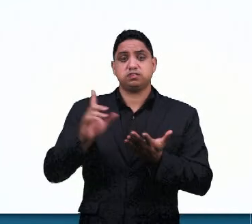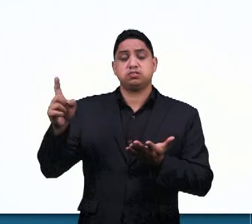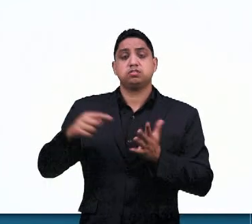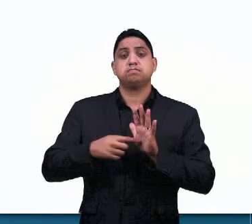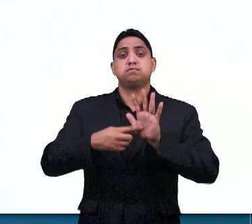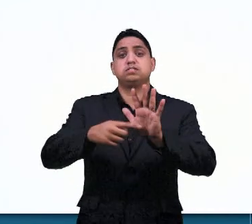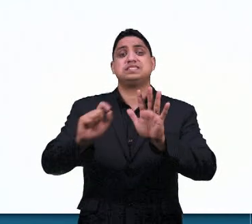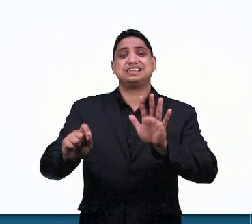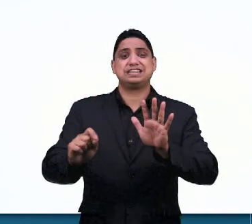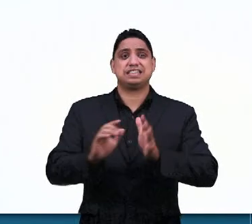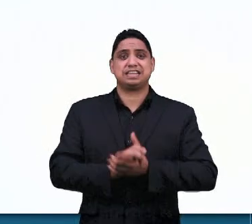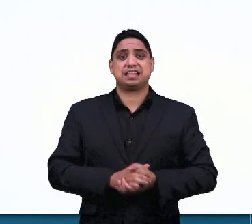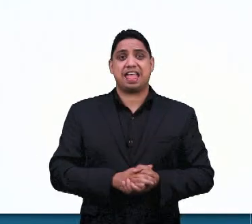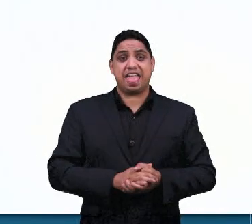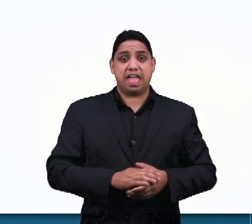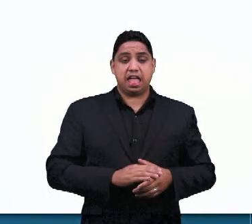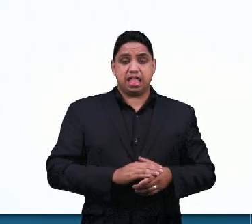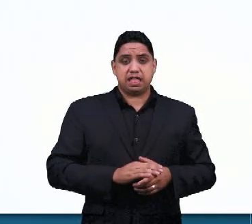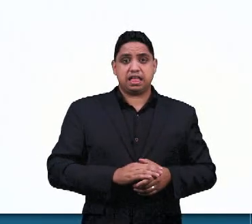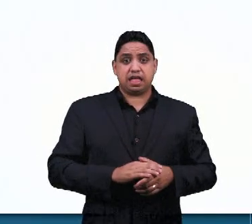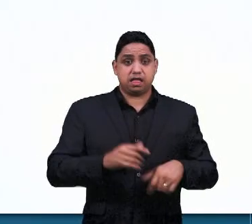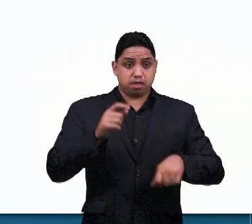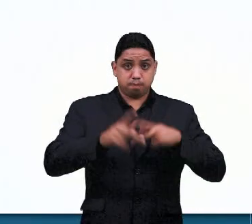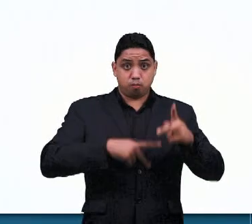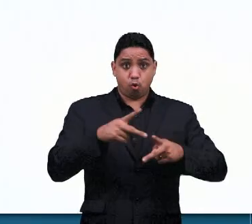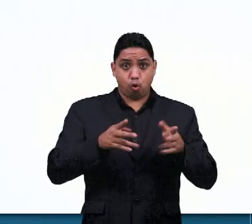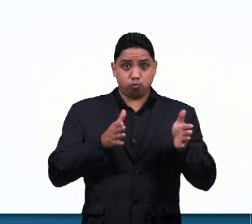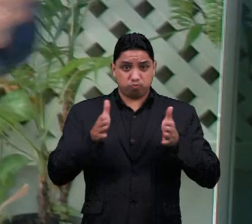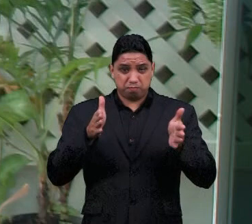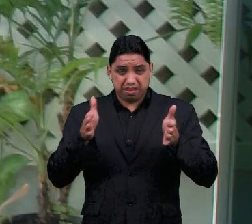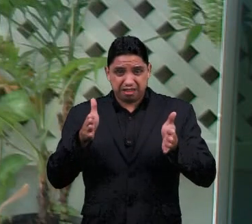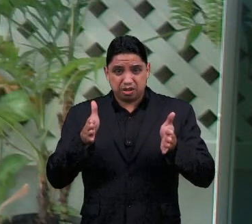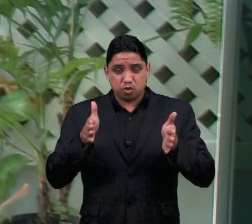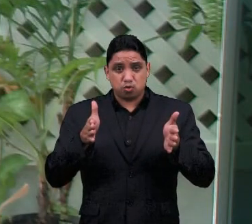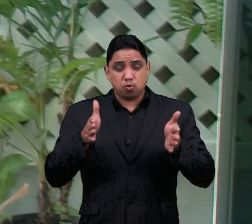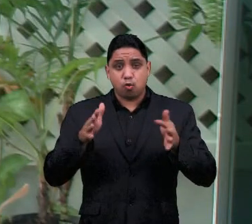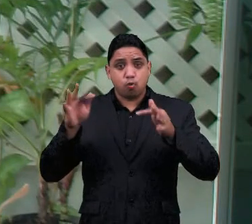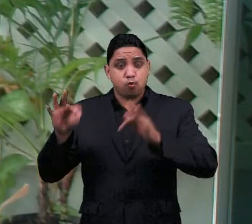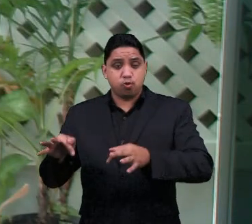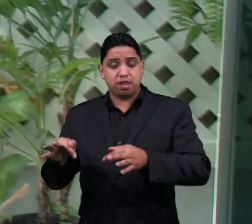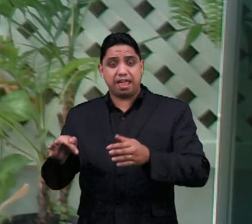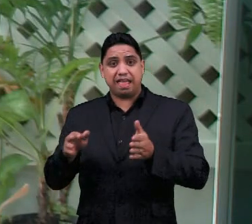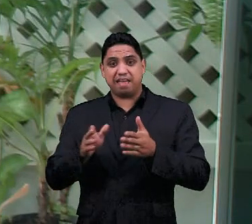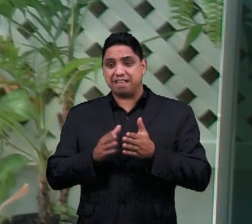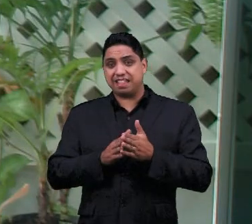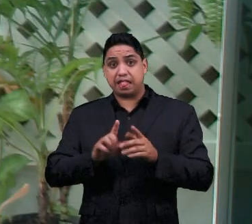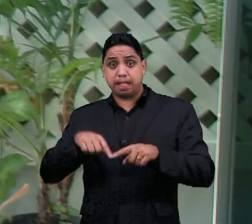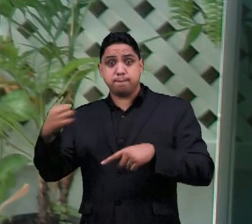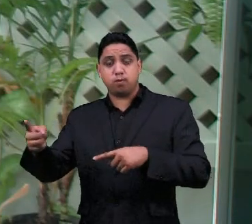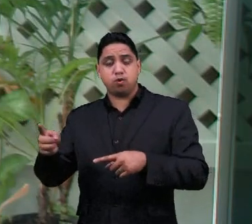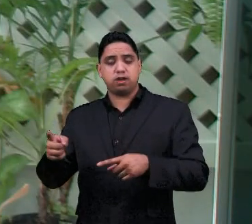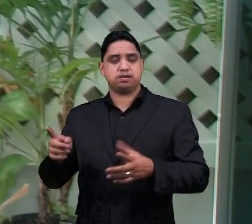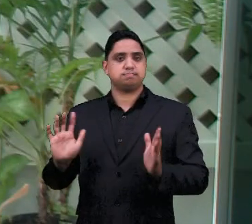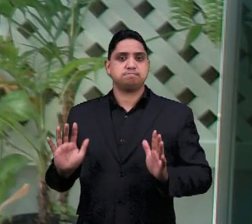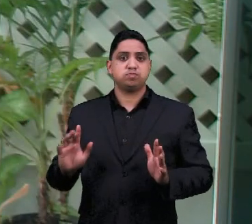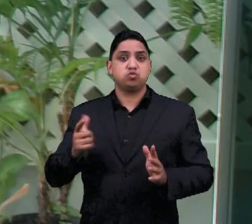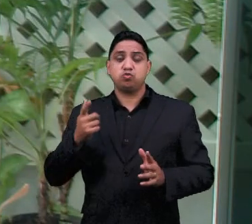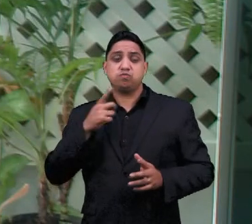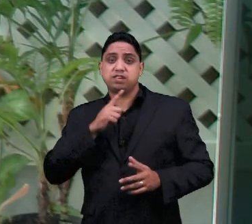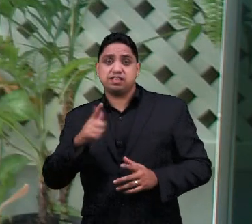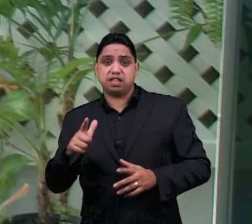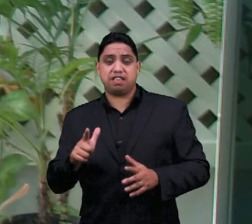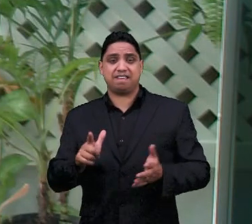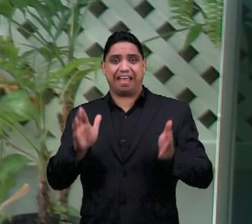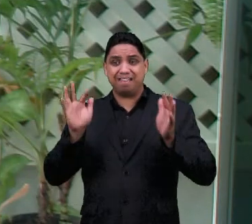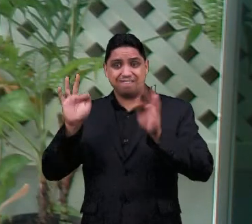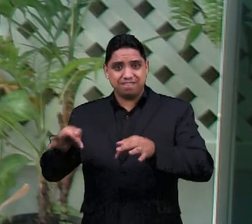Nous avons quoi? Donc nous avons ce qui dit la parole. Et cette génération ne passera pas. Quelle génération?